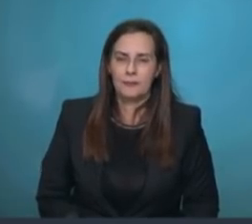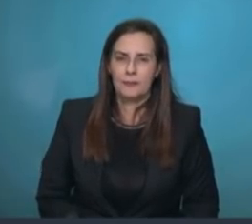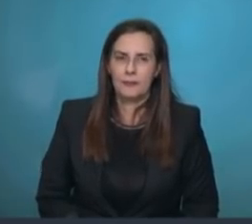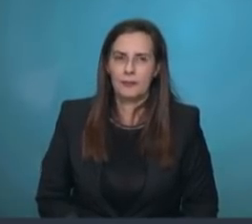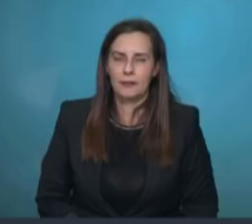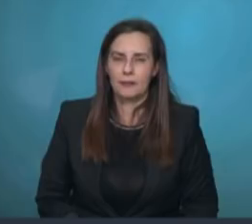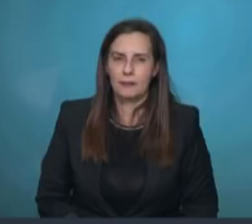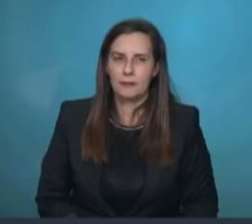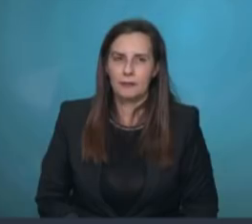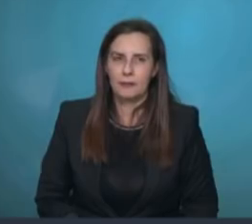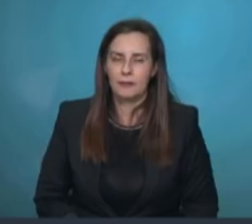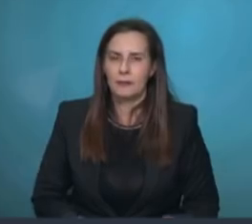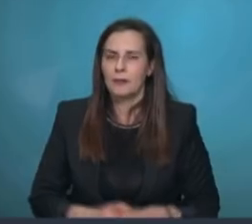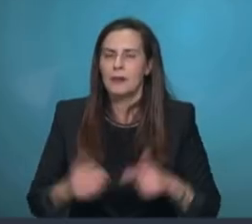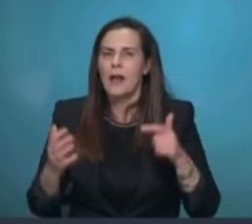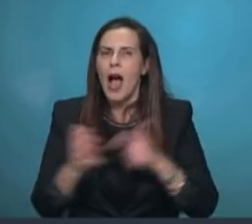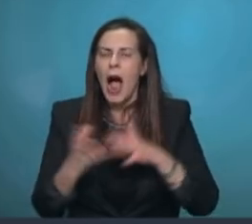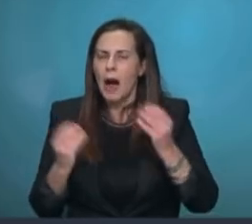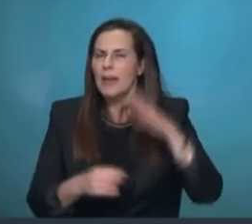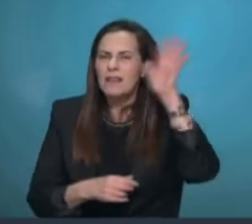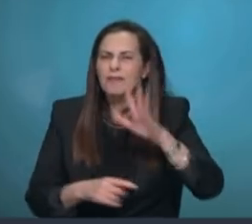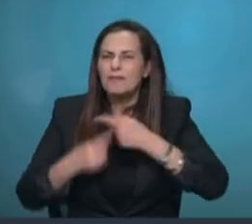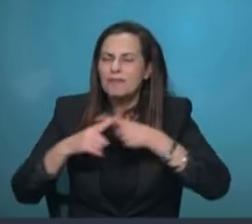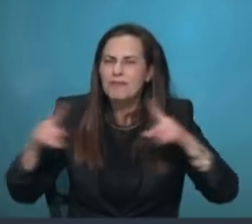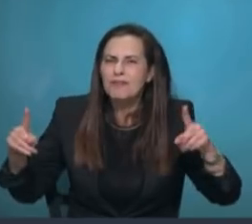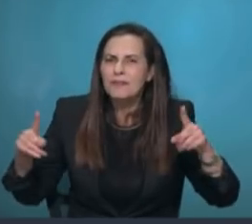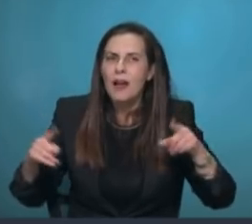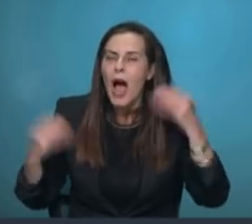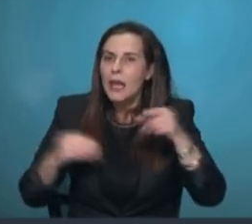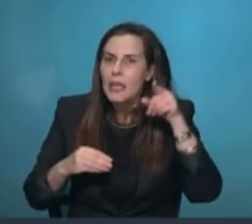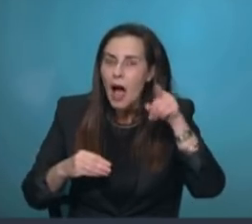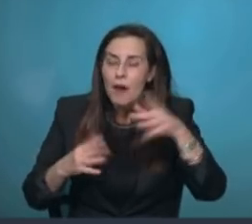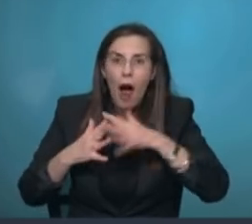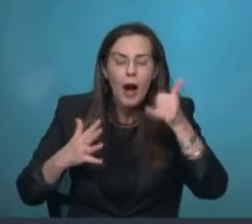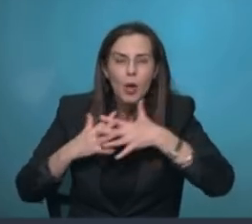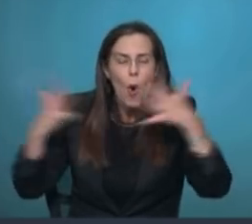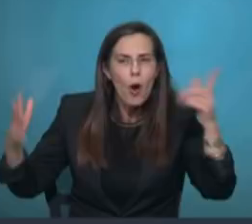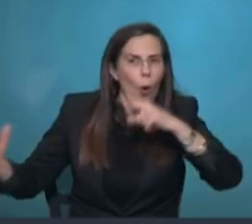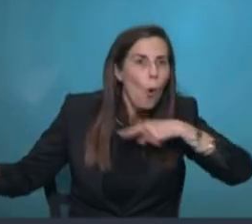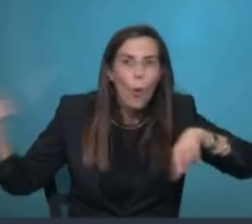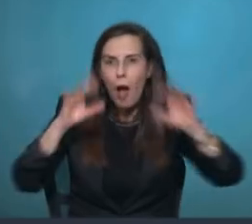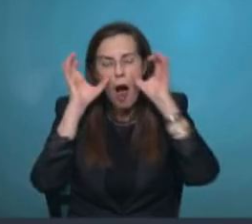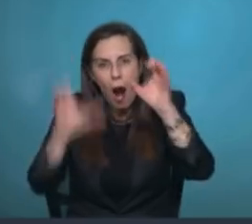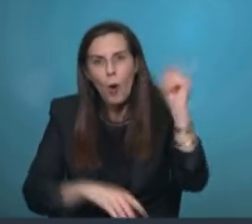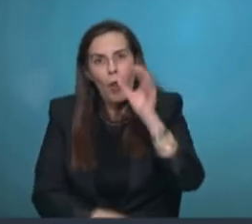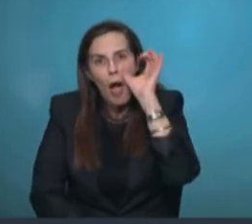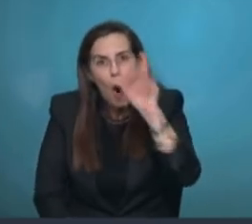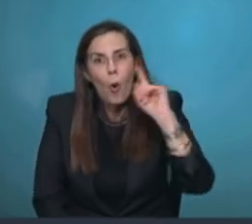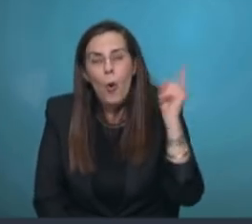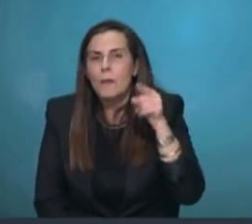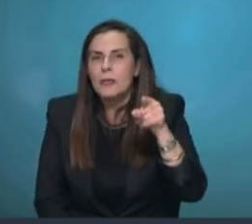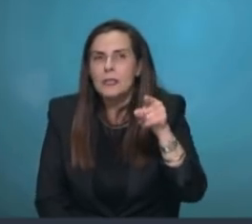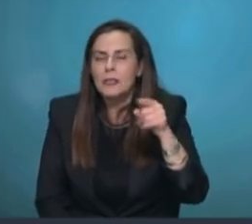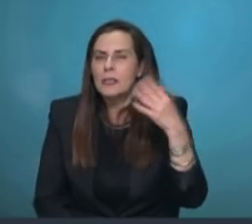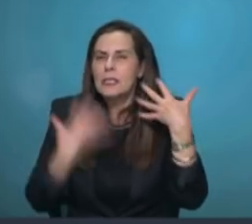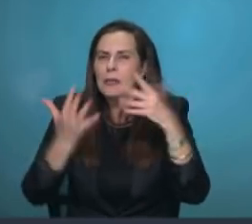מתוך היצע בלתי נגמר של תוכן טלוויזיוני מהעולם כולו, התופעה הגדולה והמדוברת ביותר בתקופה האחרונה היא דווקא טלנובלה